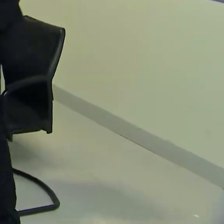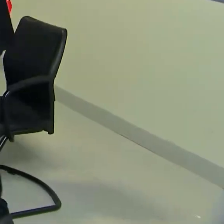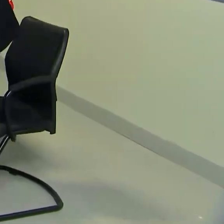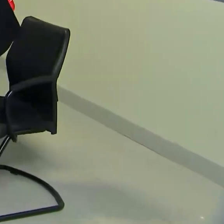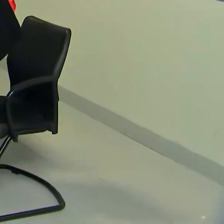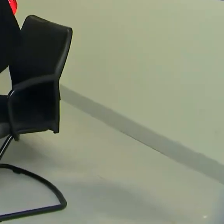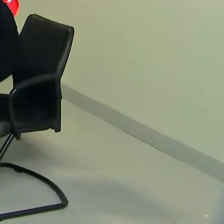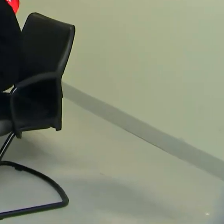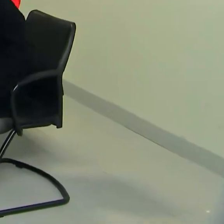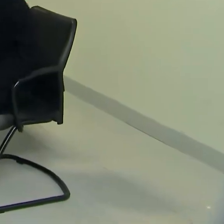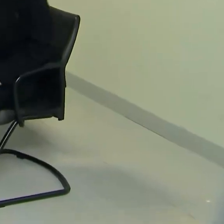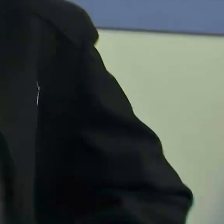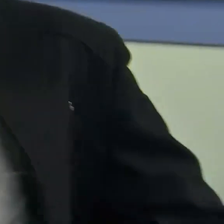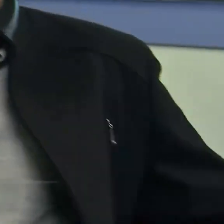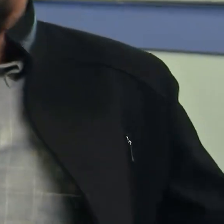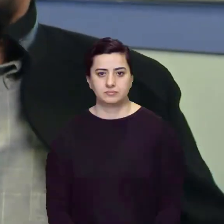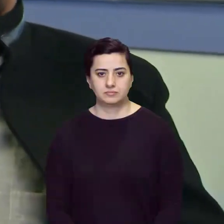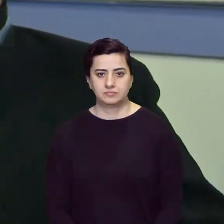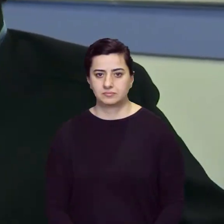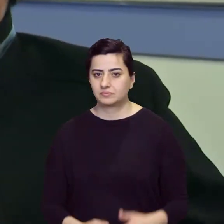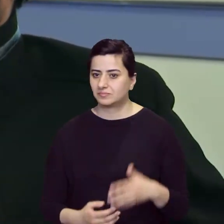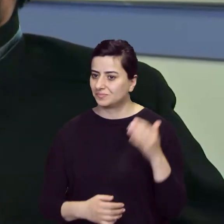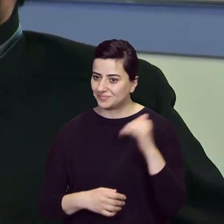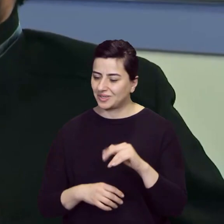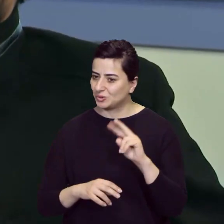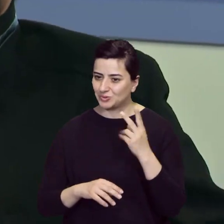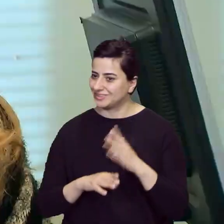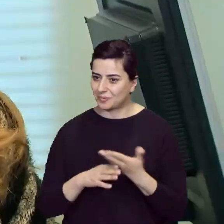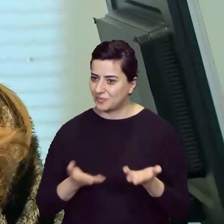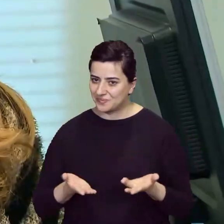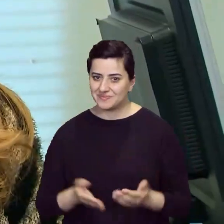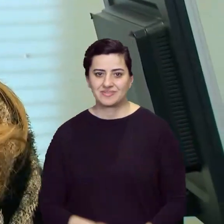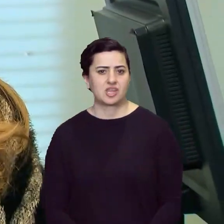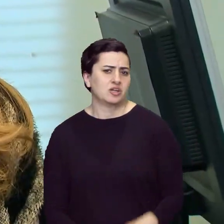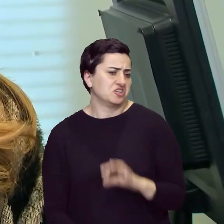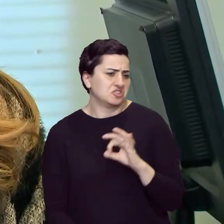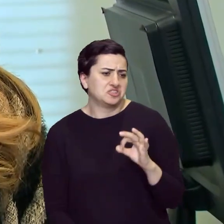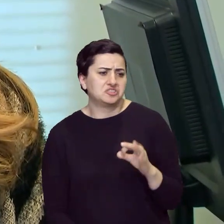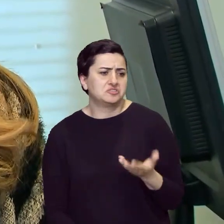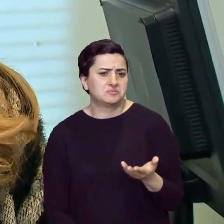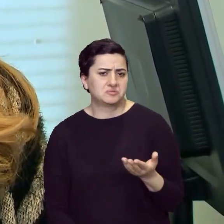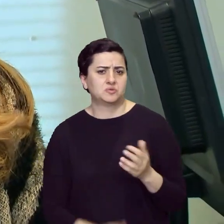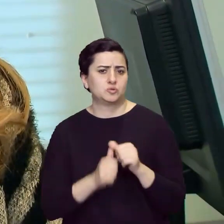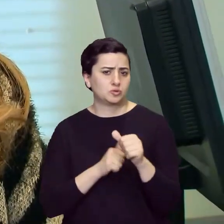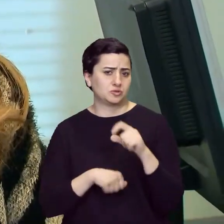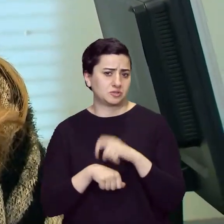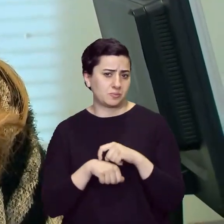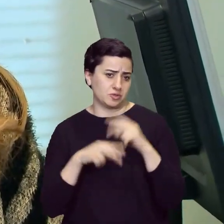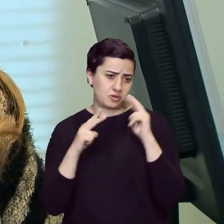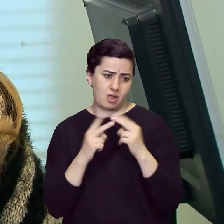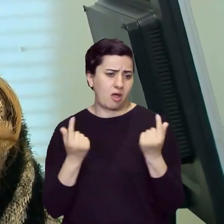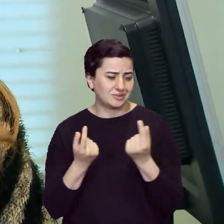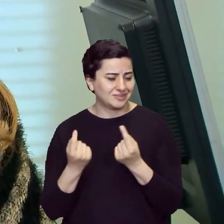değil karşısındaki koltuğa geçti. Neye borçluyuz bu güzel sürprizini? Hiç. Uzun zamandır